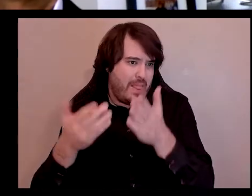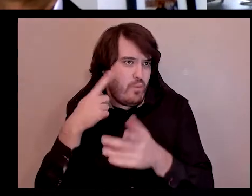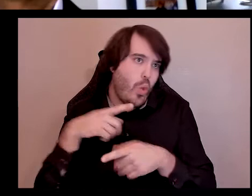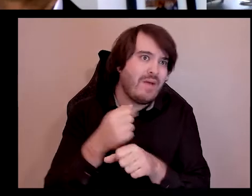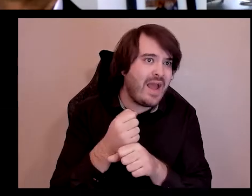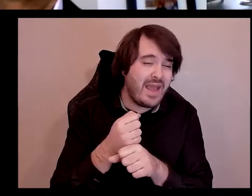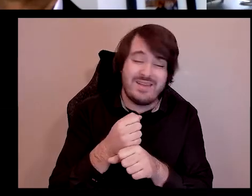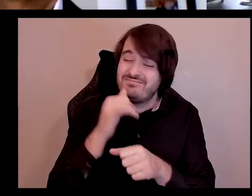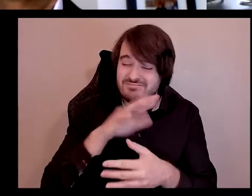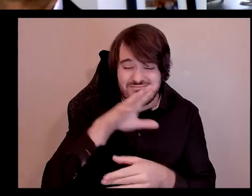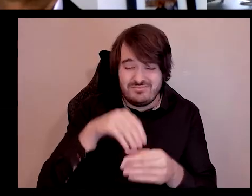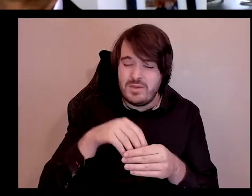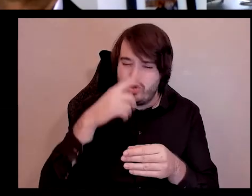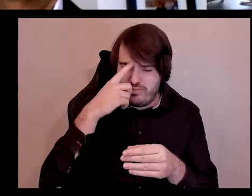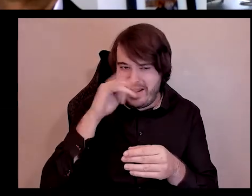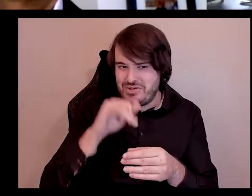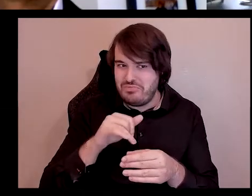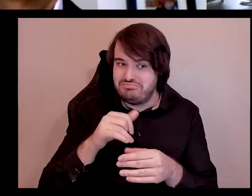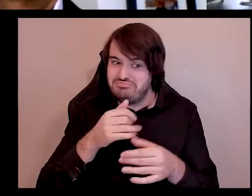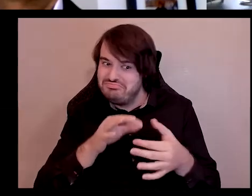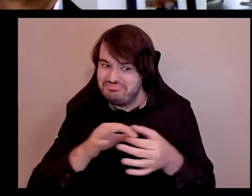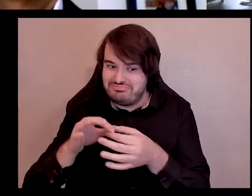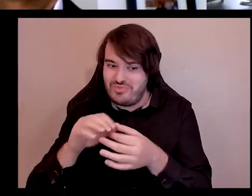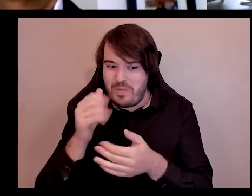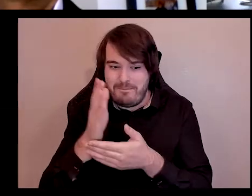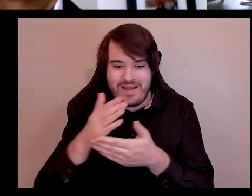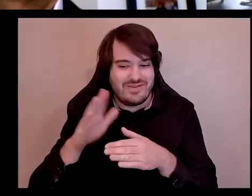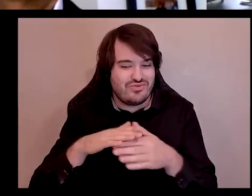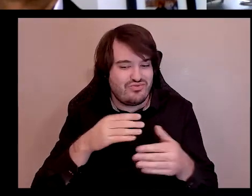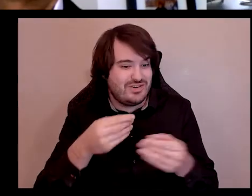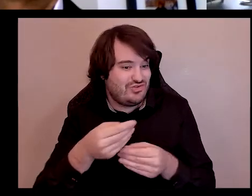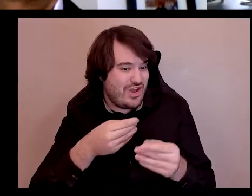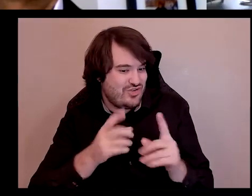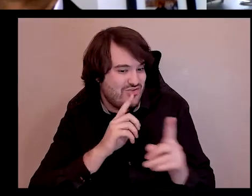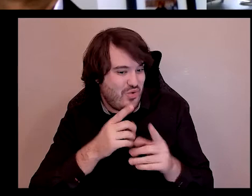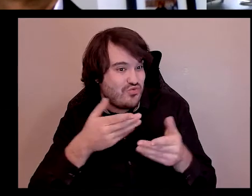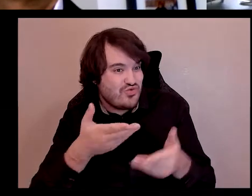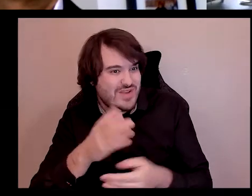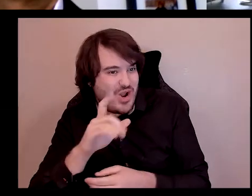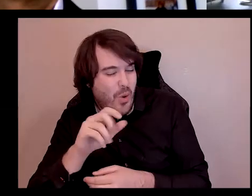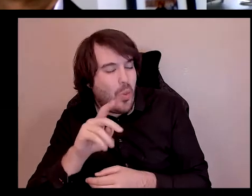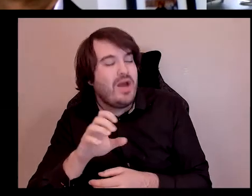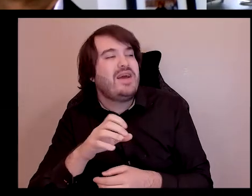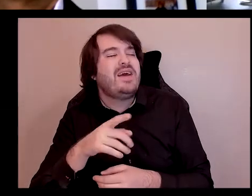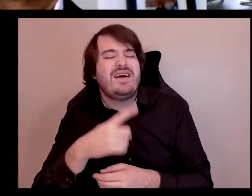si c'est nécessaire ou non. Et donc, je pense à peut-être une autre partie de la discussion avec vous, Claude.